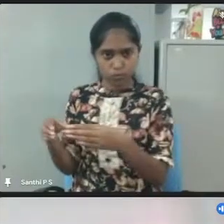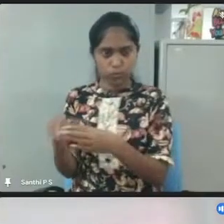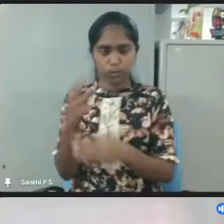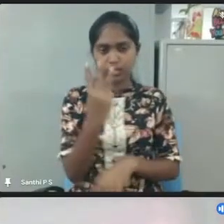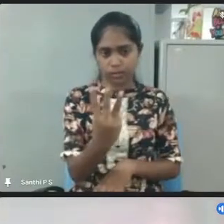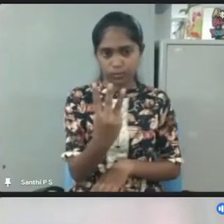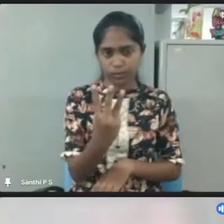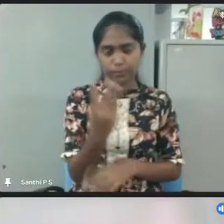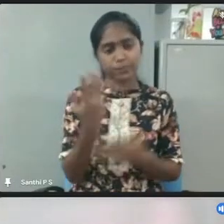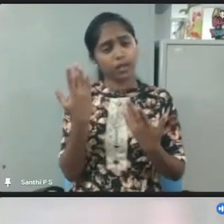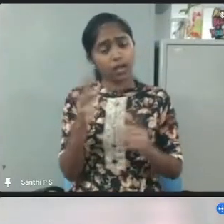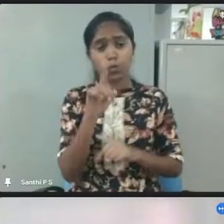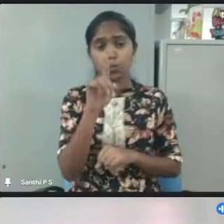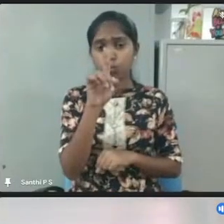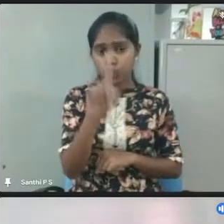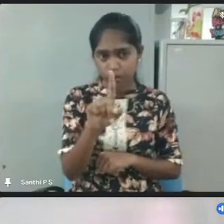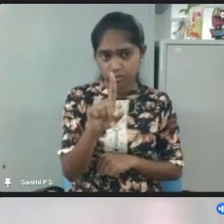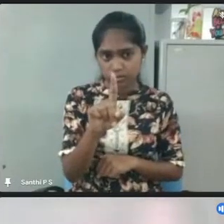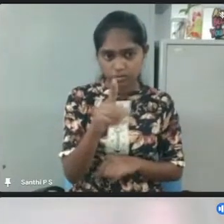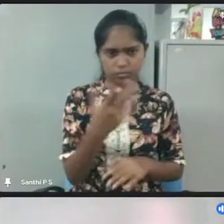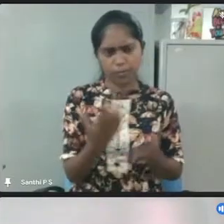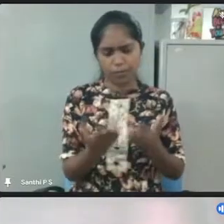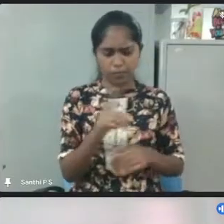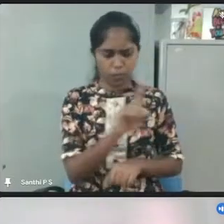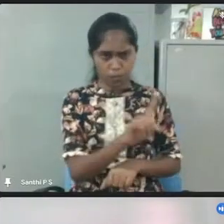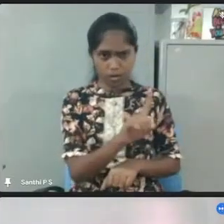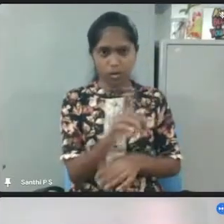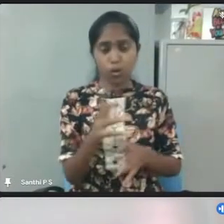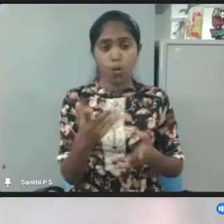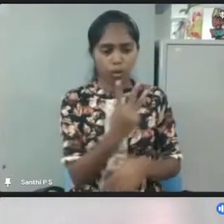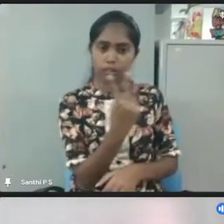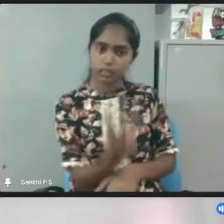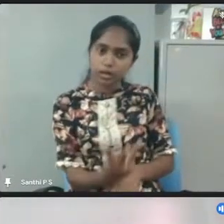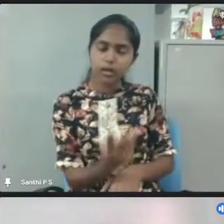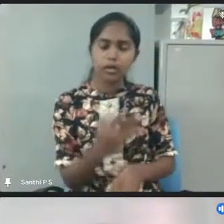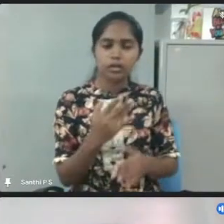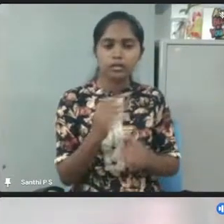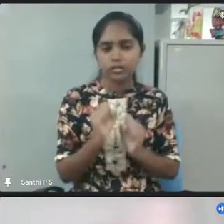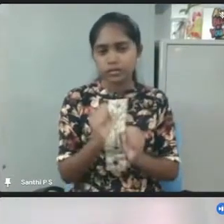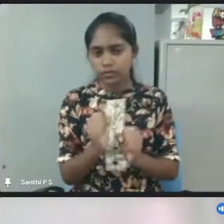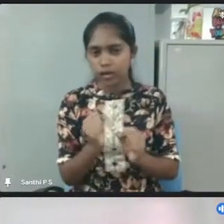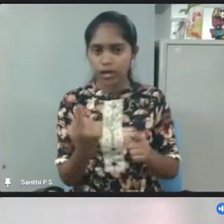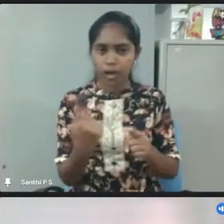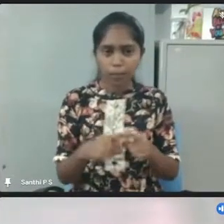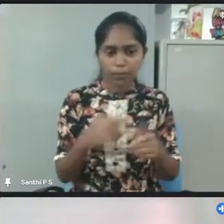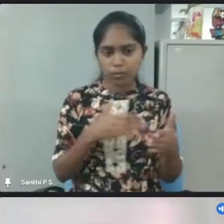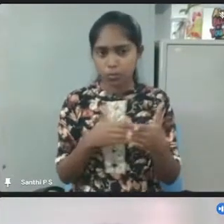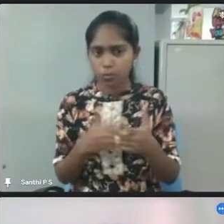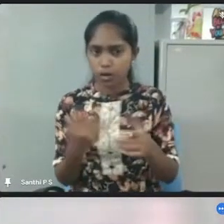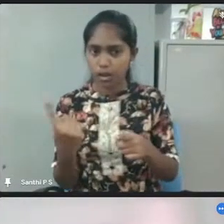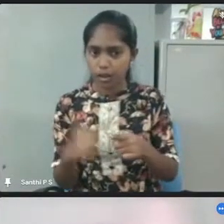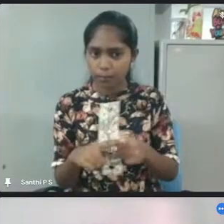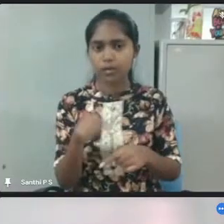ഏതെങ്കിലും ഒന്നിലോ അല്ലെങ്കിൽ എല്ലാ മേഖലകളിലുമോ ബുദ്ധിമുട്ടുകൾ നേരിടുന്നുണ്ടെങ്കിൽ അതാണ്